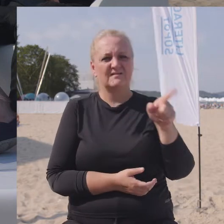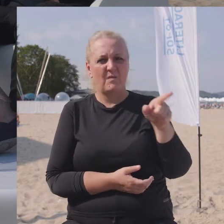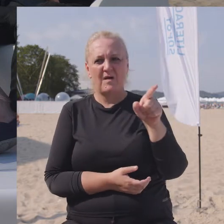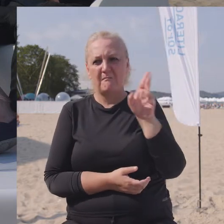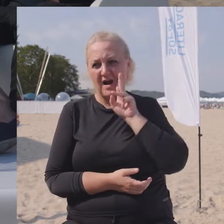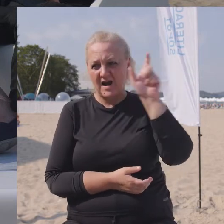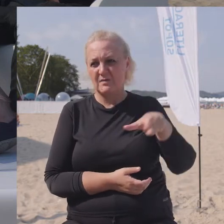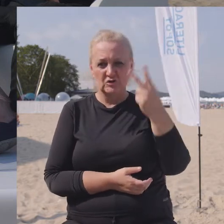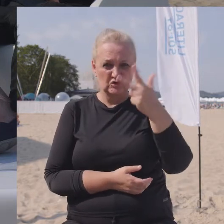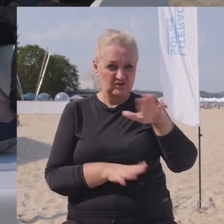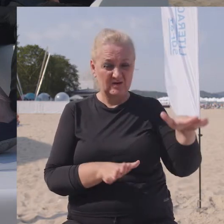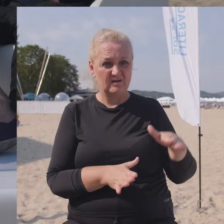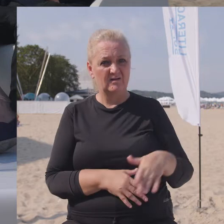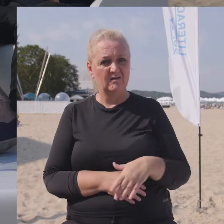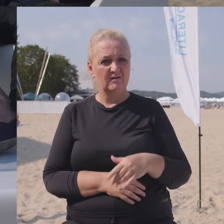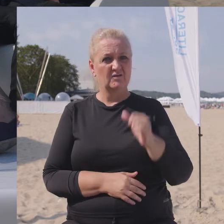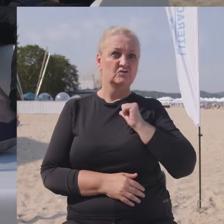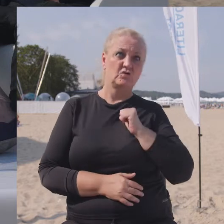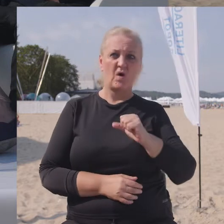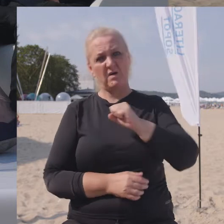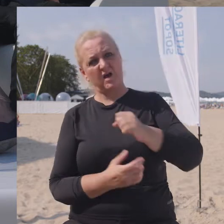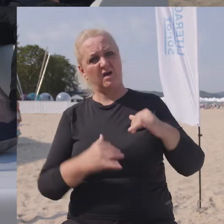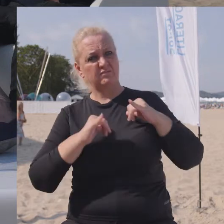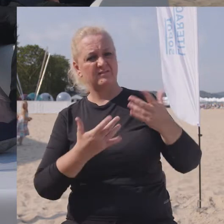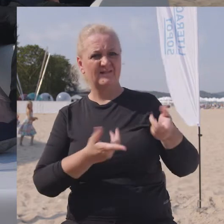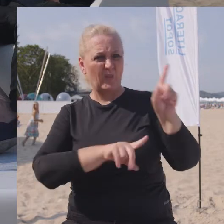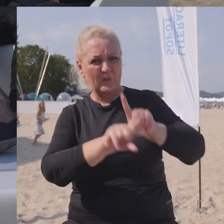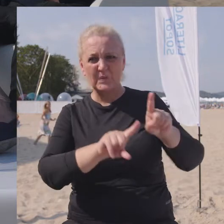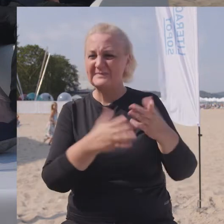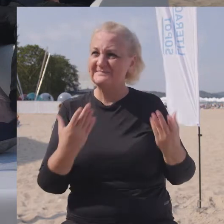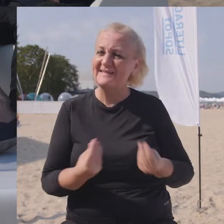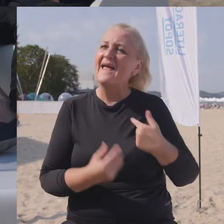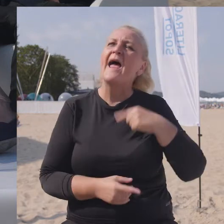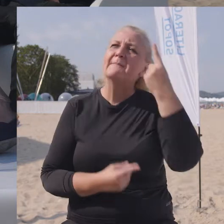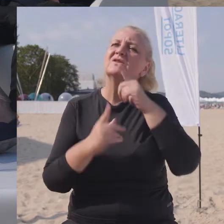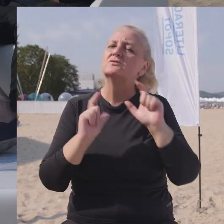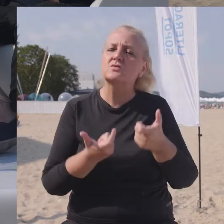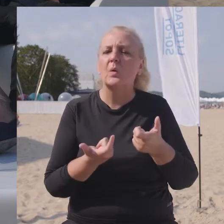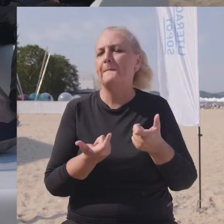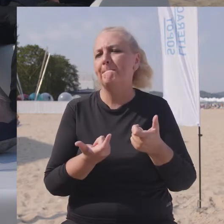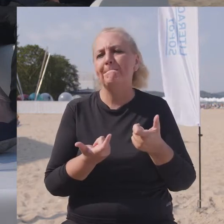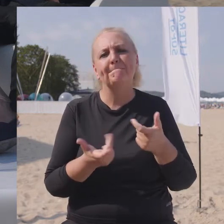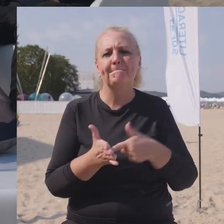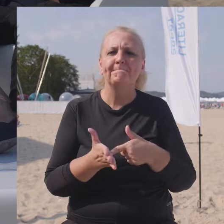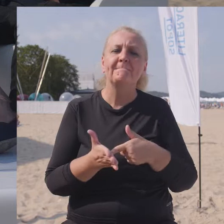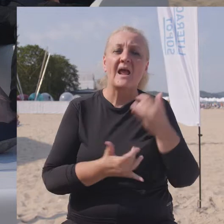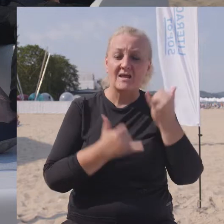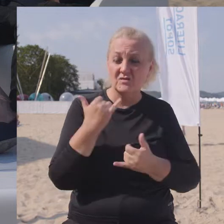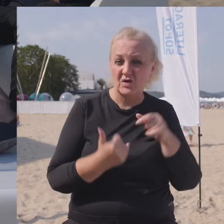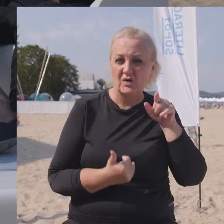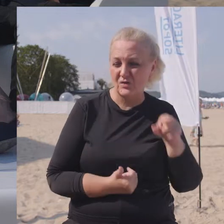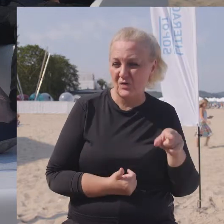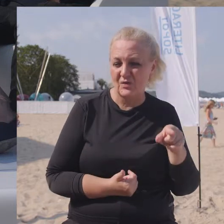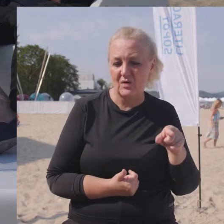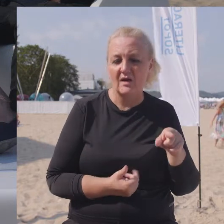dzieci, no super, też by pewnie chciała być sobą, a po drugie myślę sobie, że nigdy nie mówi się, a jeżeli już to tak, wiesz,